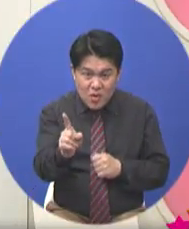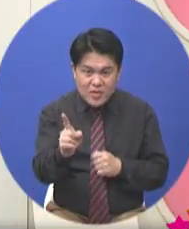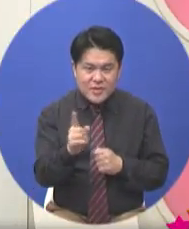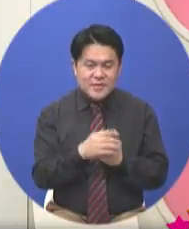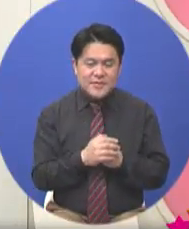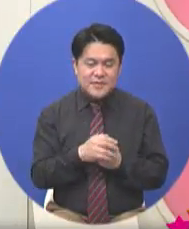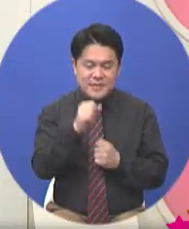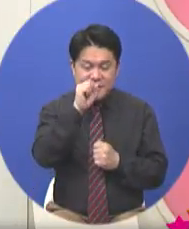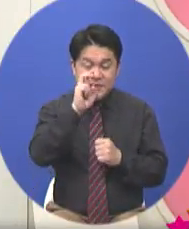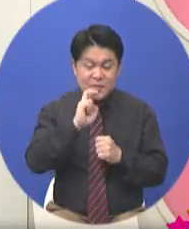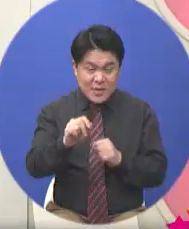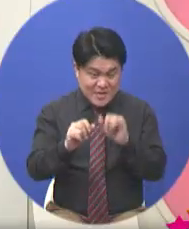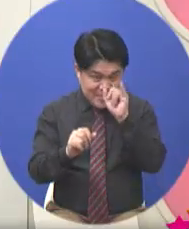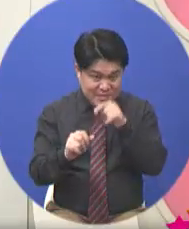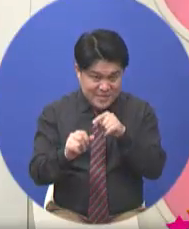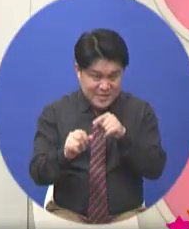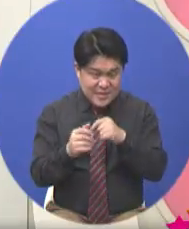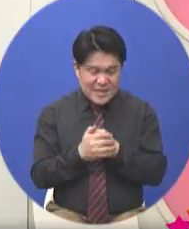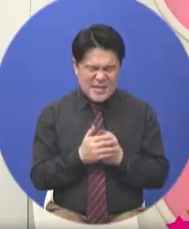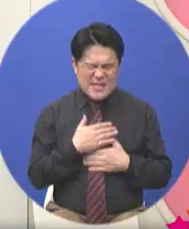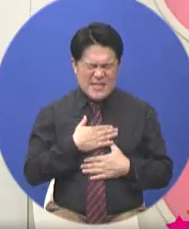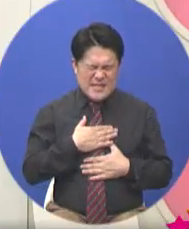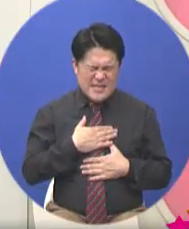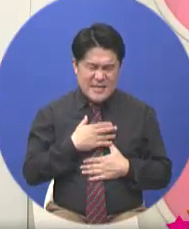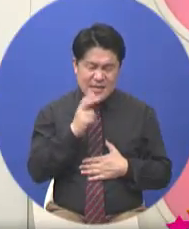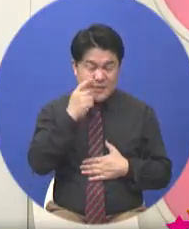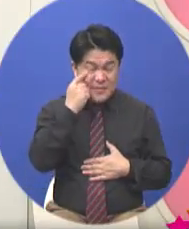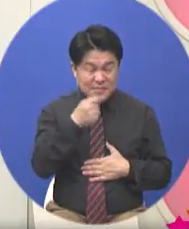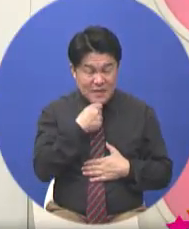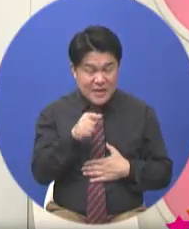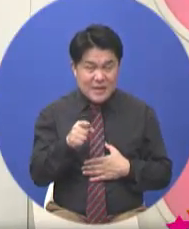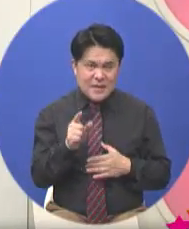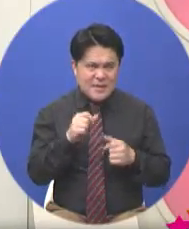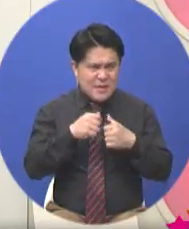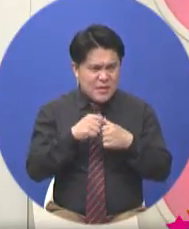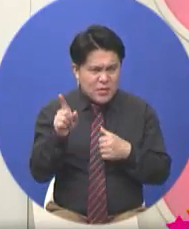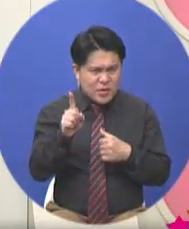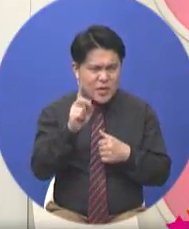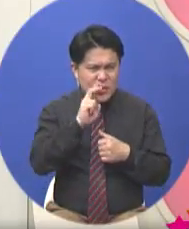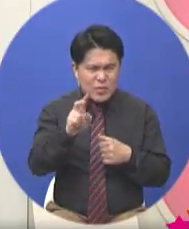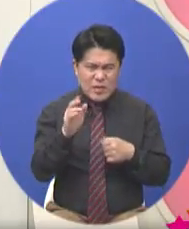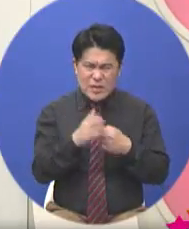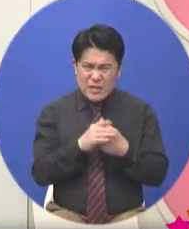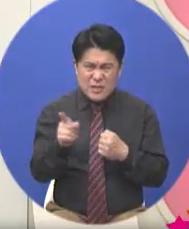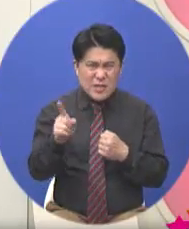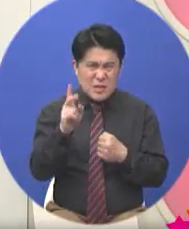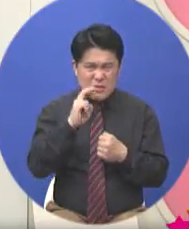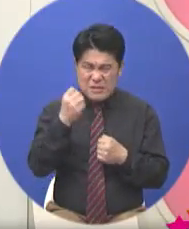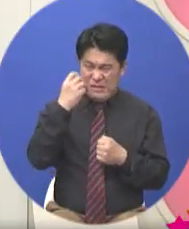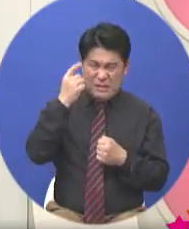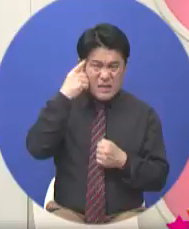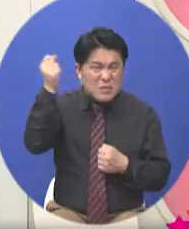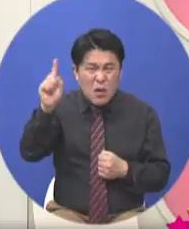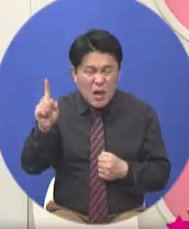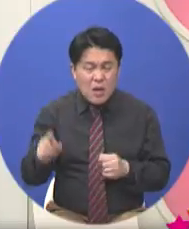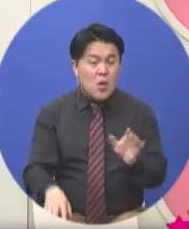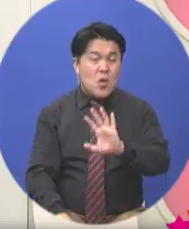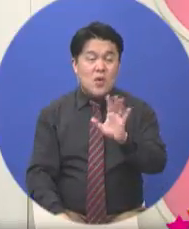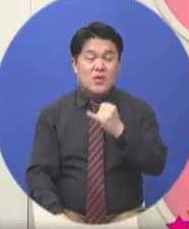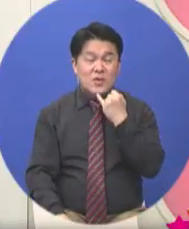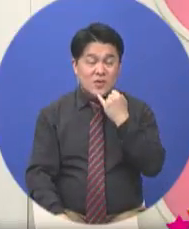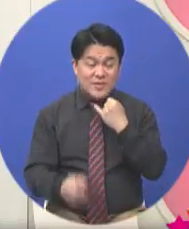송봉수님의 그 좋은 노래를 망치지 네. 않는가 하는 게 그 걱정이 됩니다. 아유 괜찮습니다. 왜냐면 그냥